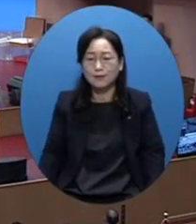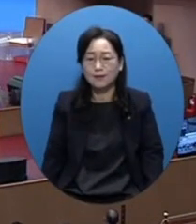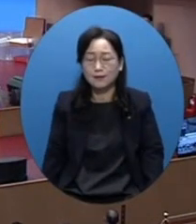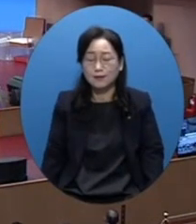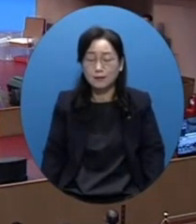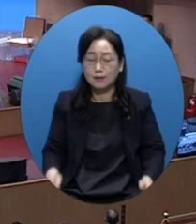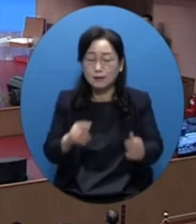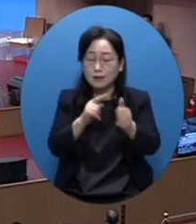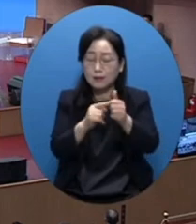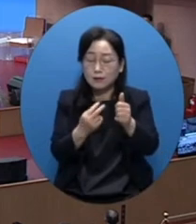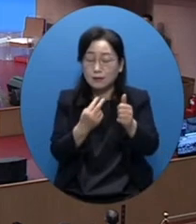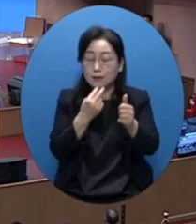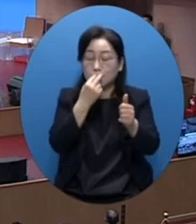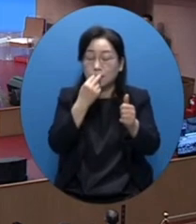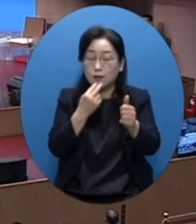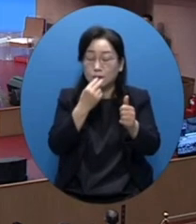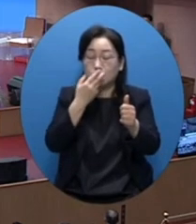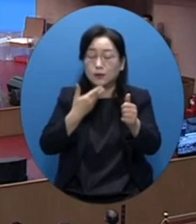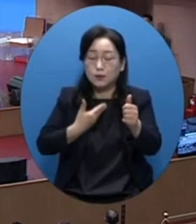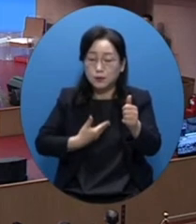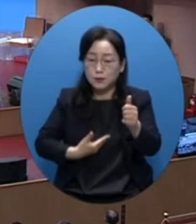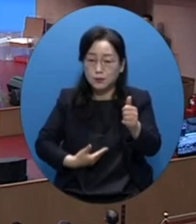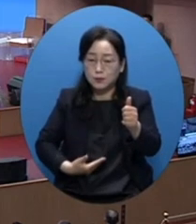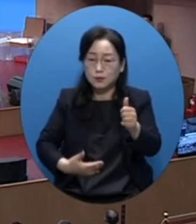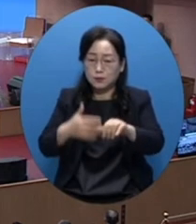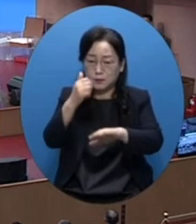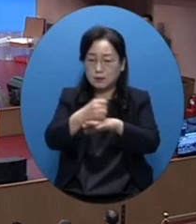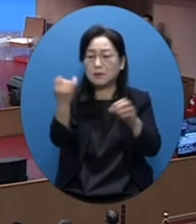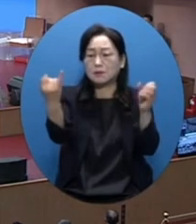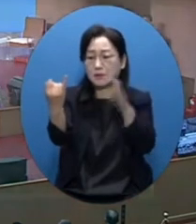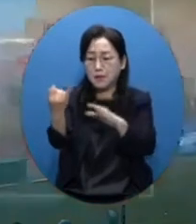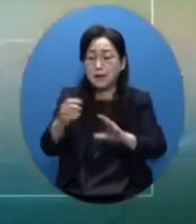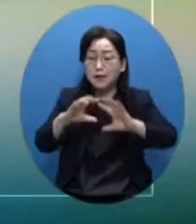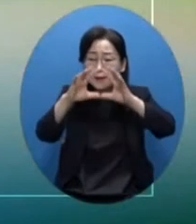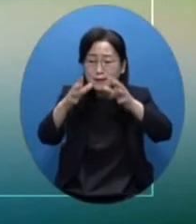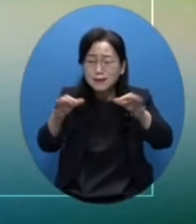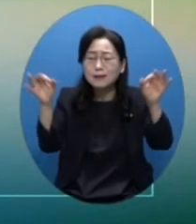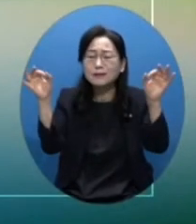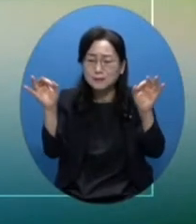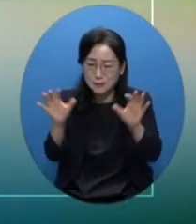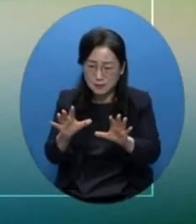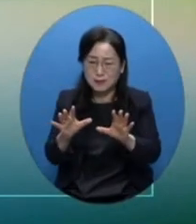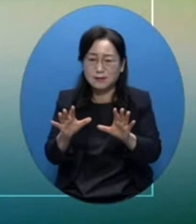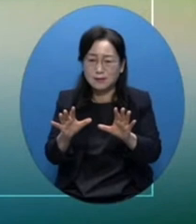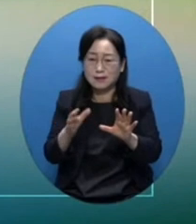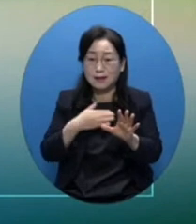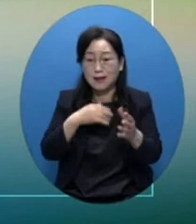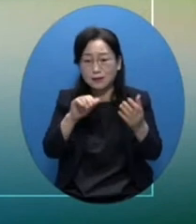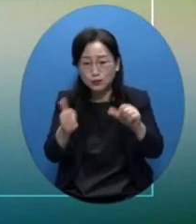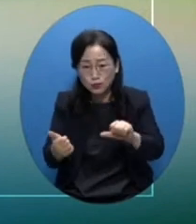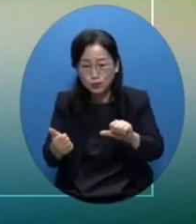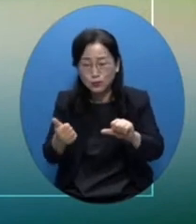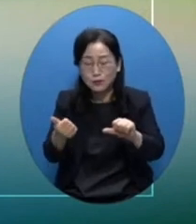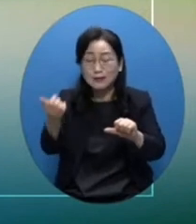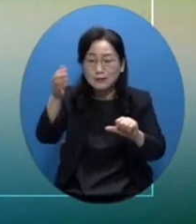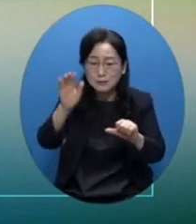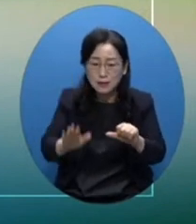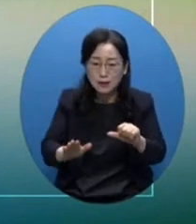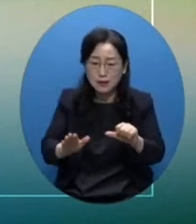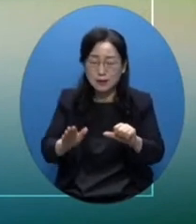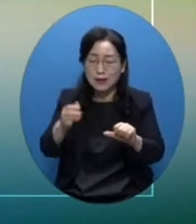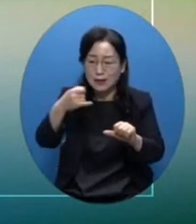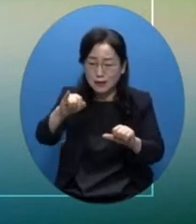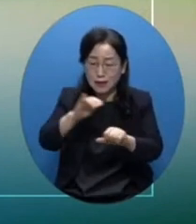가다듬으며 연 분석 남편은 말합니다 이 세상은 잠깐 이다 내가 죽더라도 사내를 잘 키워 주어